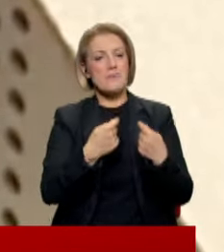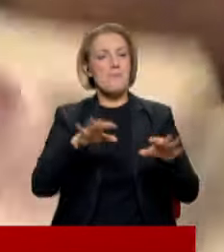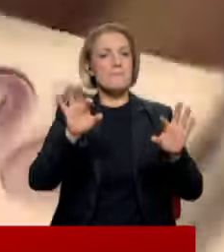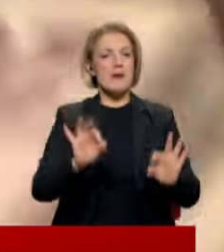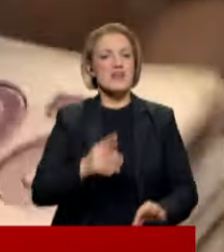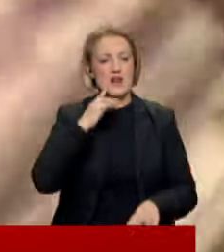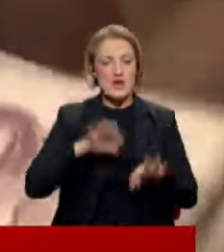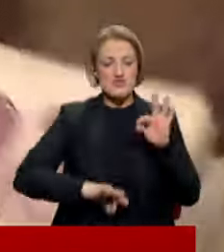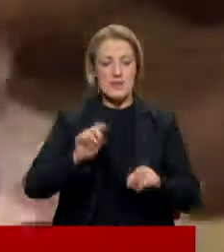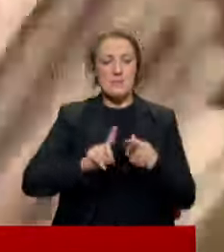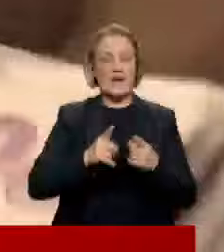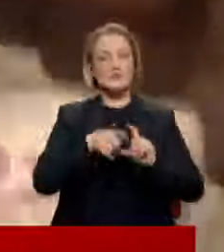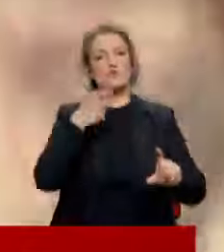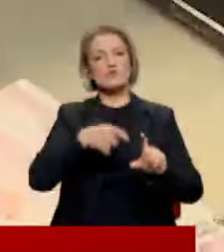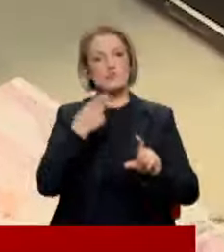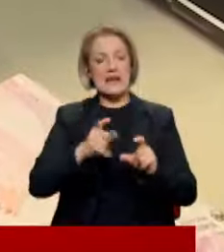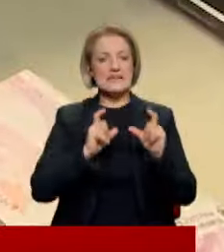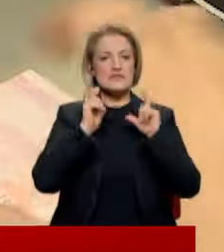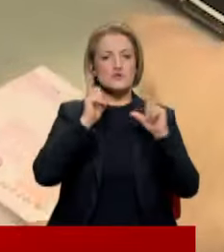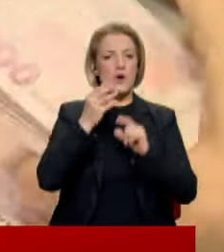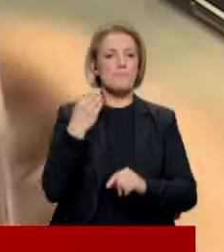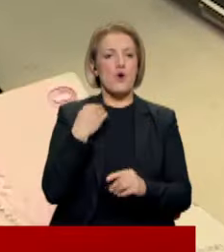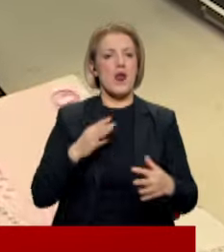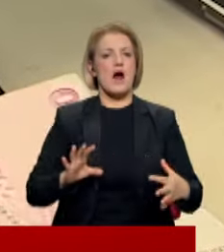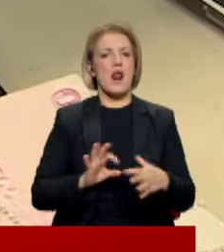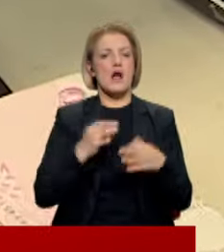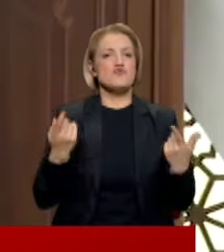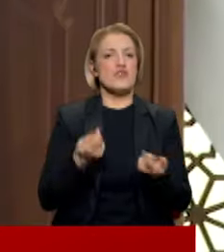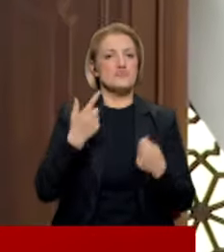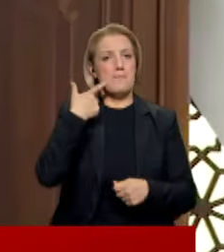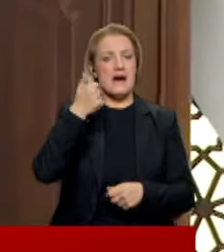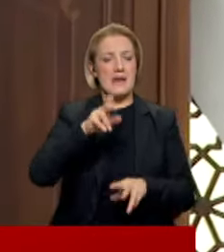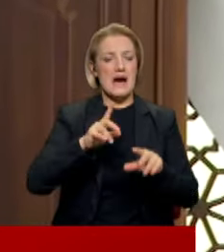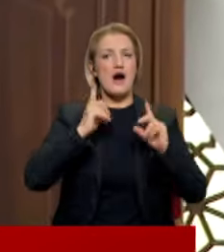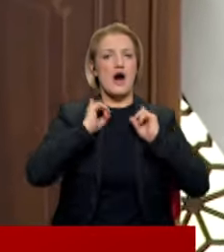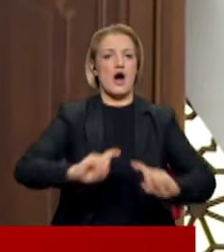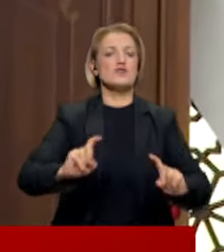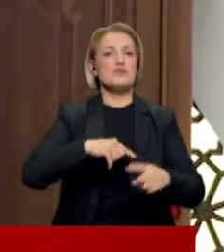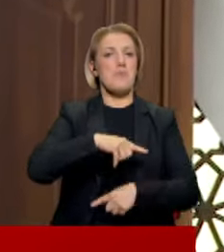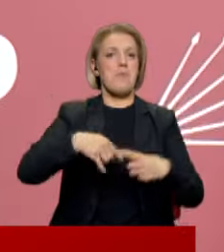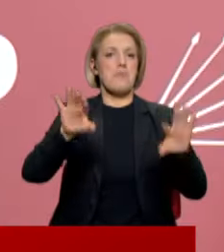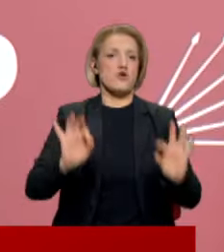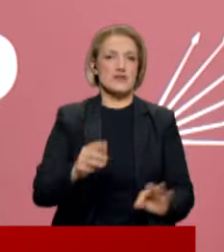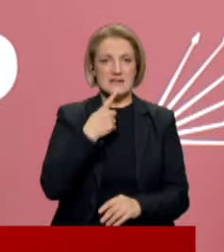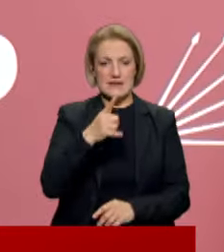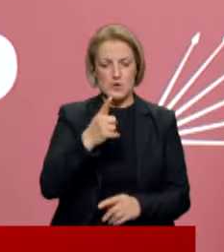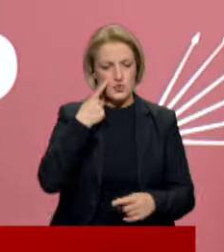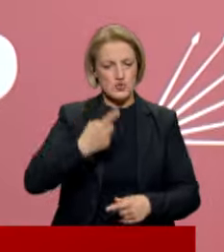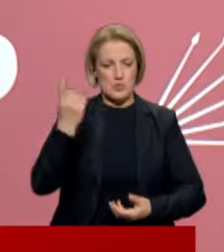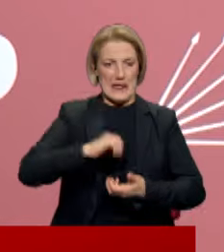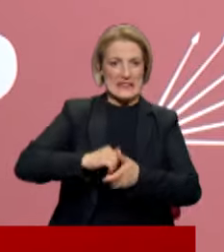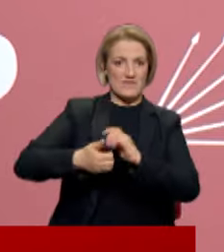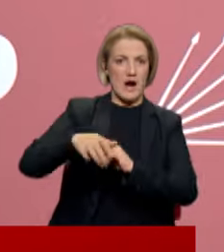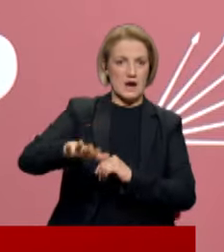başlayan inceleme ve soruşturmalar. SGK borçları ile ilgili de Çalışma Bakanı haciz işlemi başlatacağız dedi. Bu Cumhur